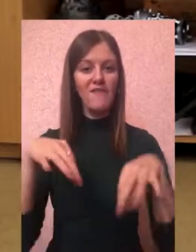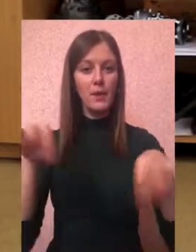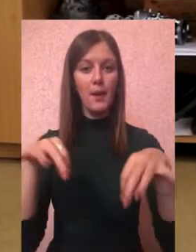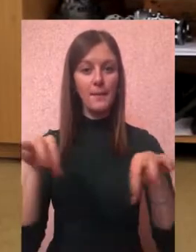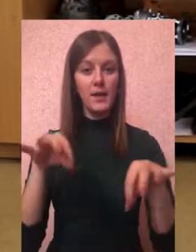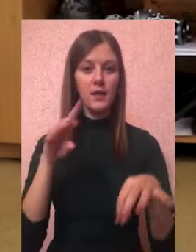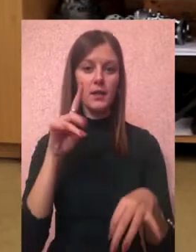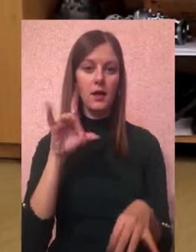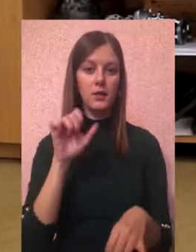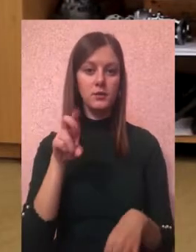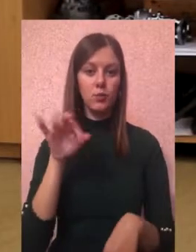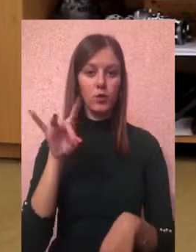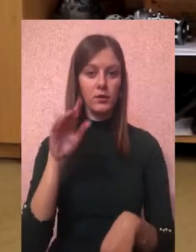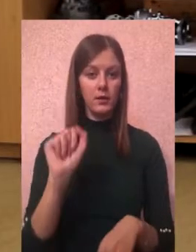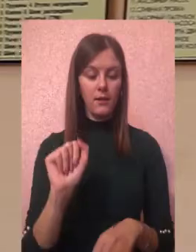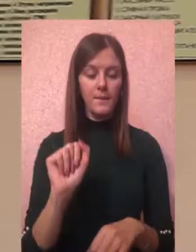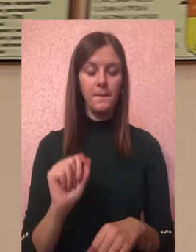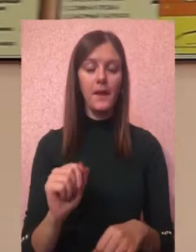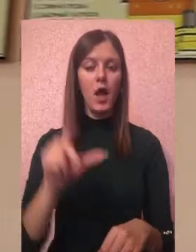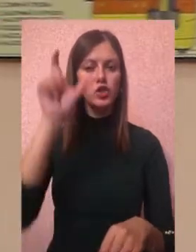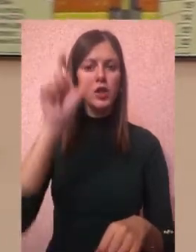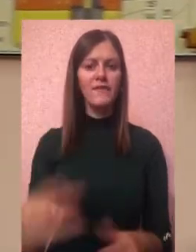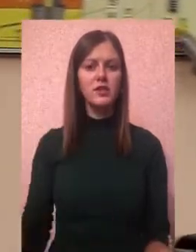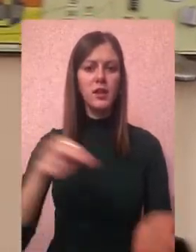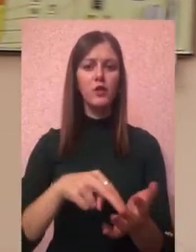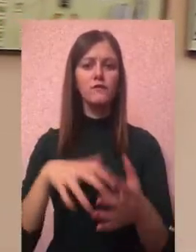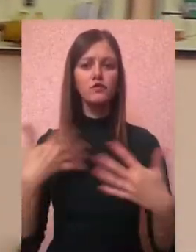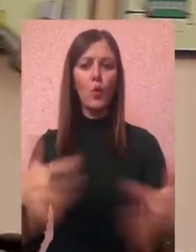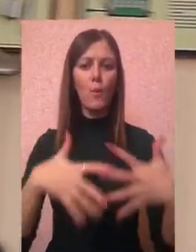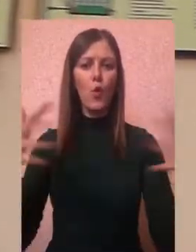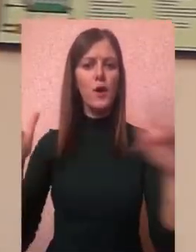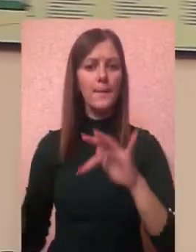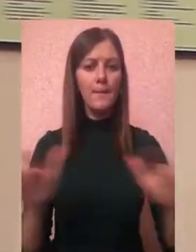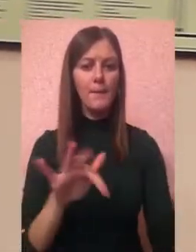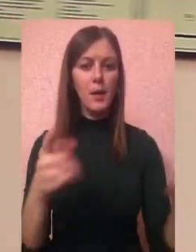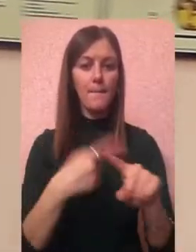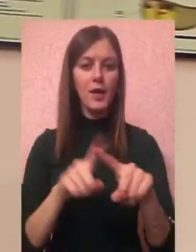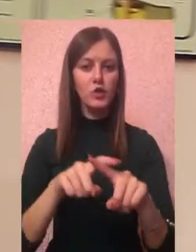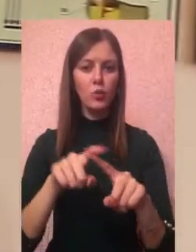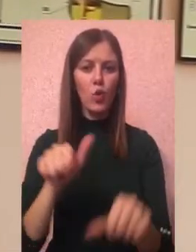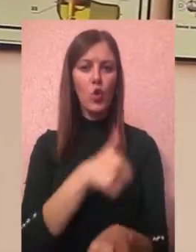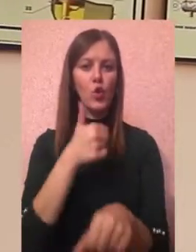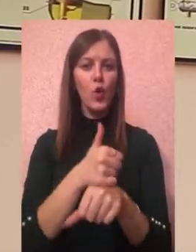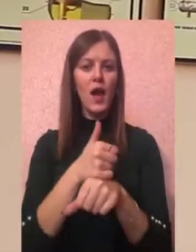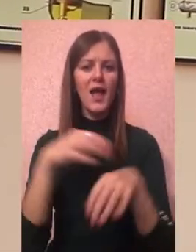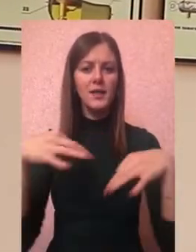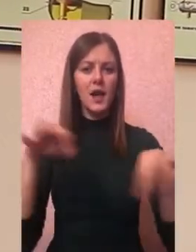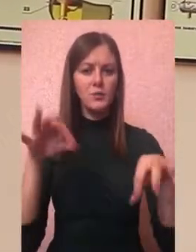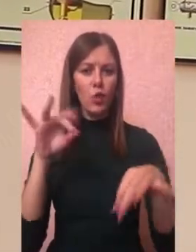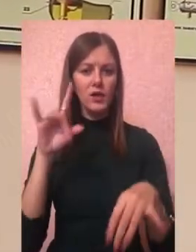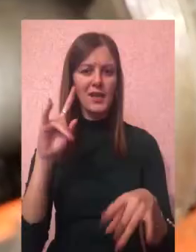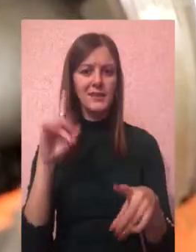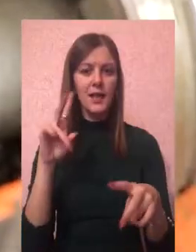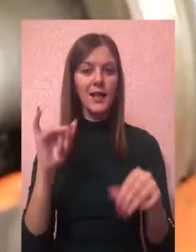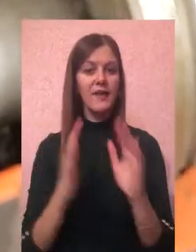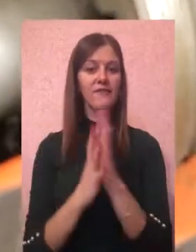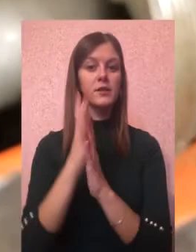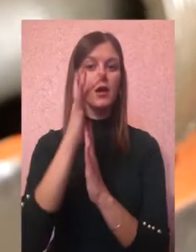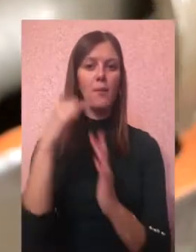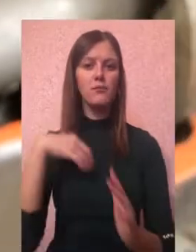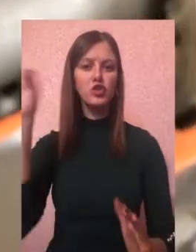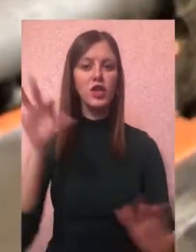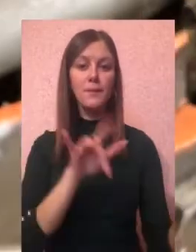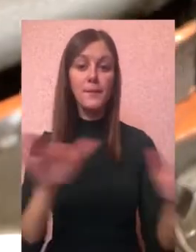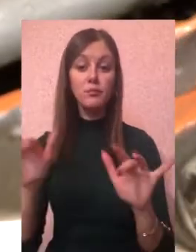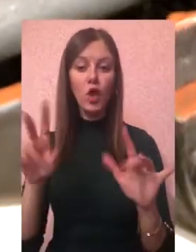и ремонта автомобильного транспорта. Человечество становится все более мобильным, поэтому роль транспортной отрасли возрастает.